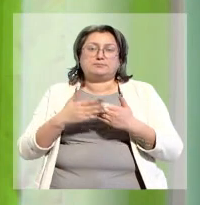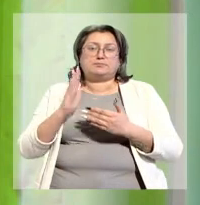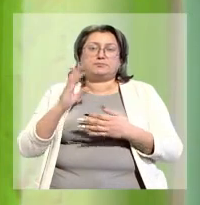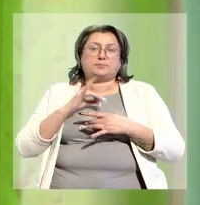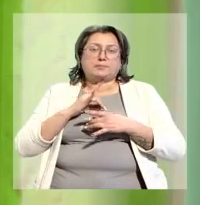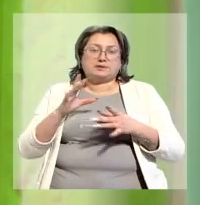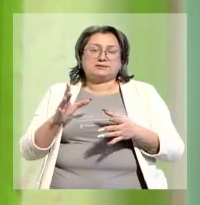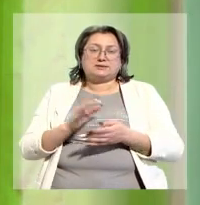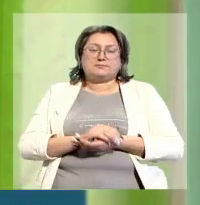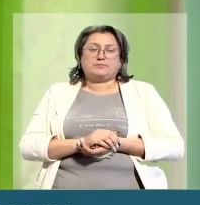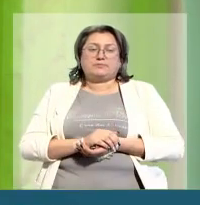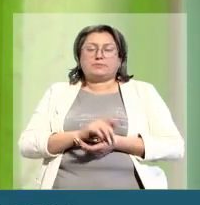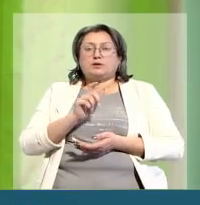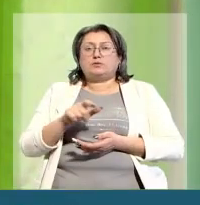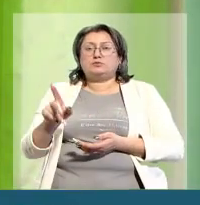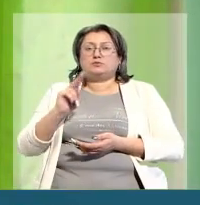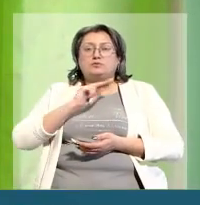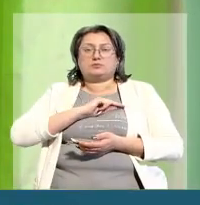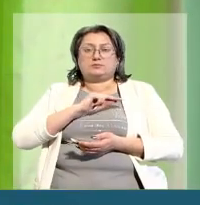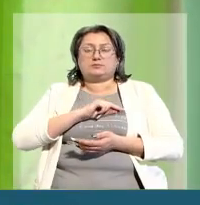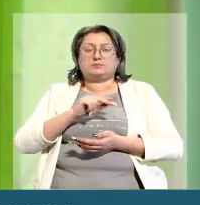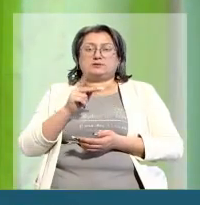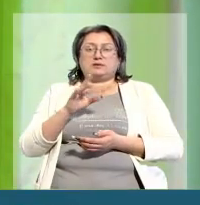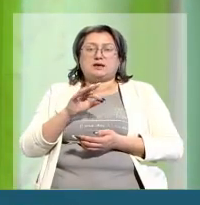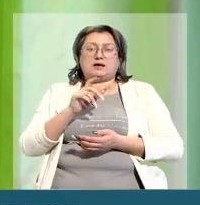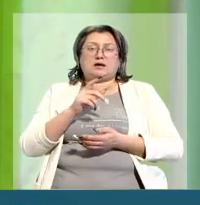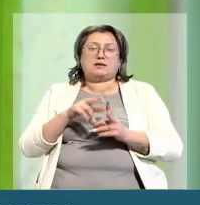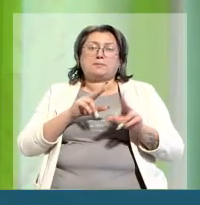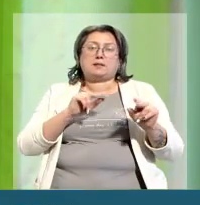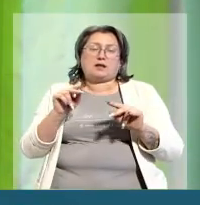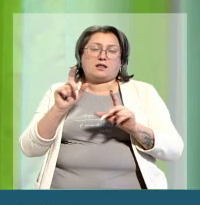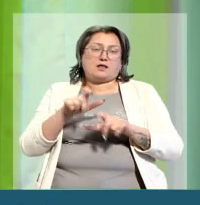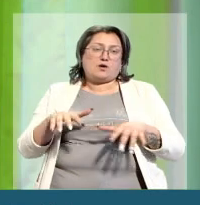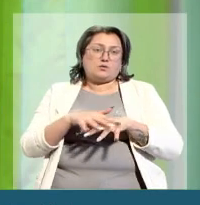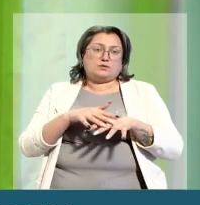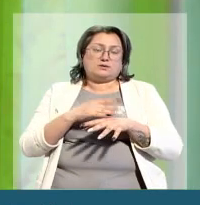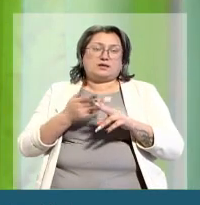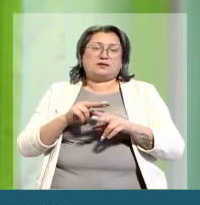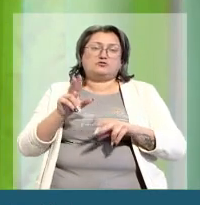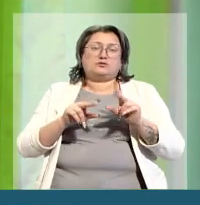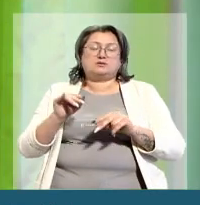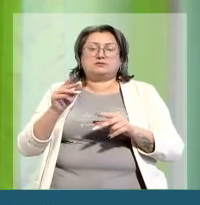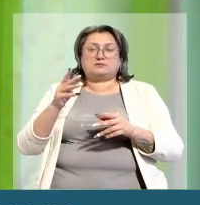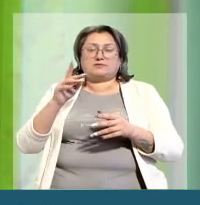отырып, мерекемен құттықтағым келеді. Халықтың игілігі үшін еңбек етіп жүрген жандар өздеріңіз. Бұл шара